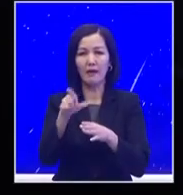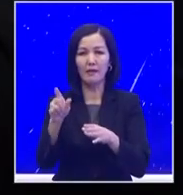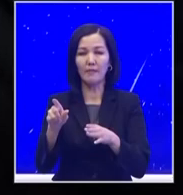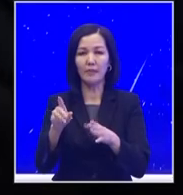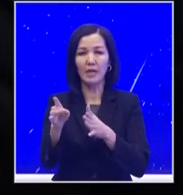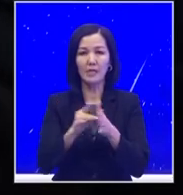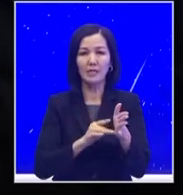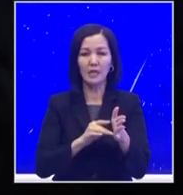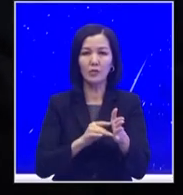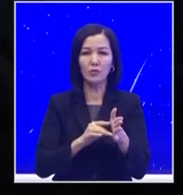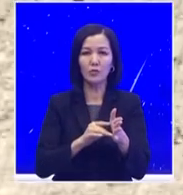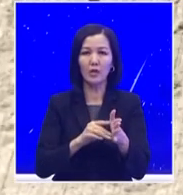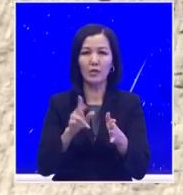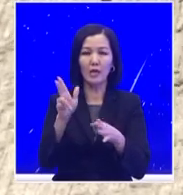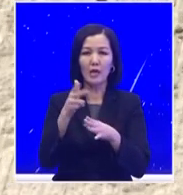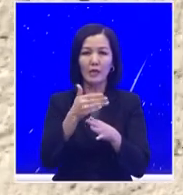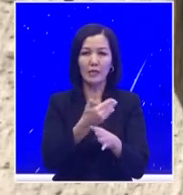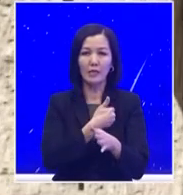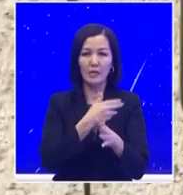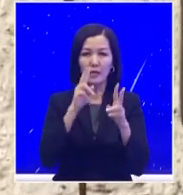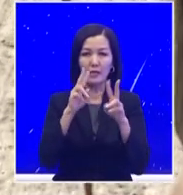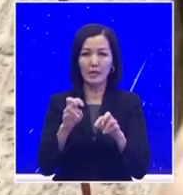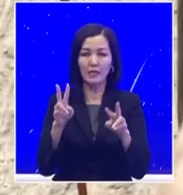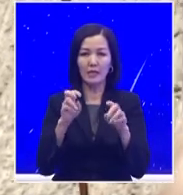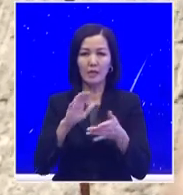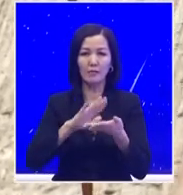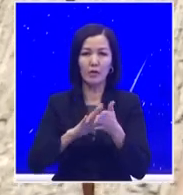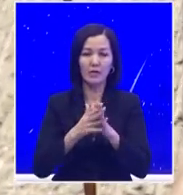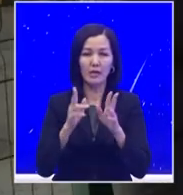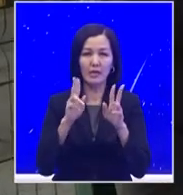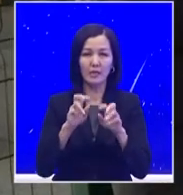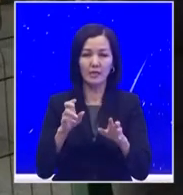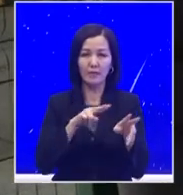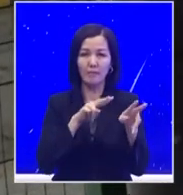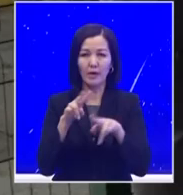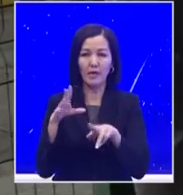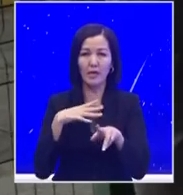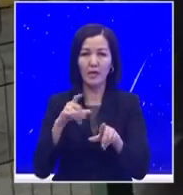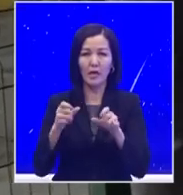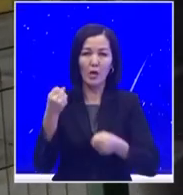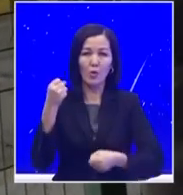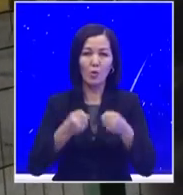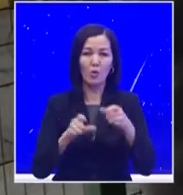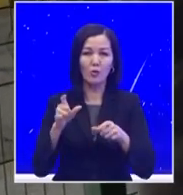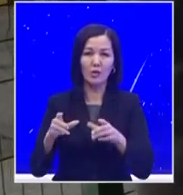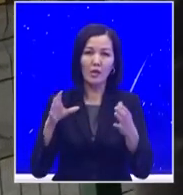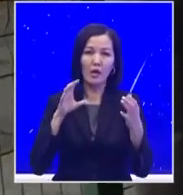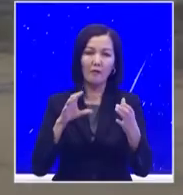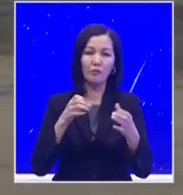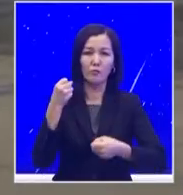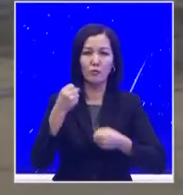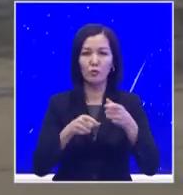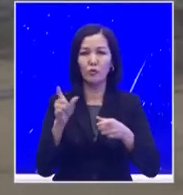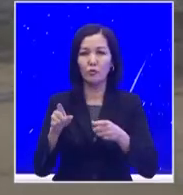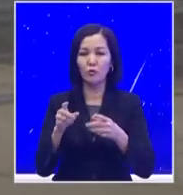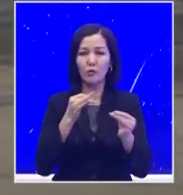кіреберісте тепловизор арқылы температураларын өлшеп, жағдайын бақылайды. Бақылаушы маман көлік, автобус жүргізушісімен сұхбаттасып, жолаушылар